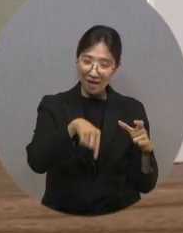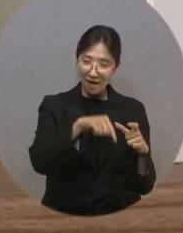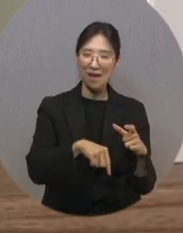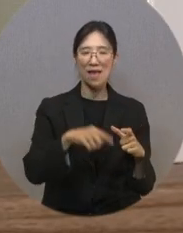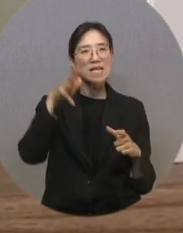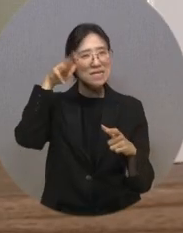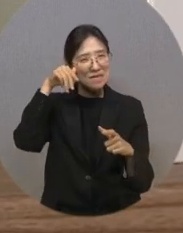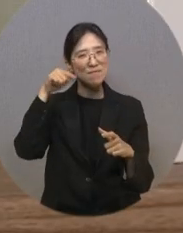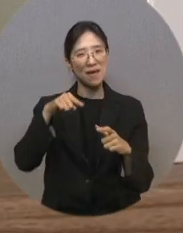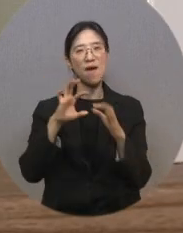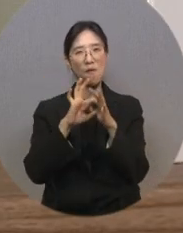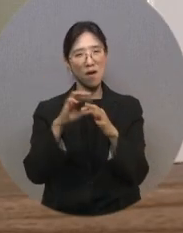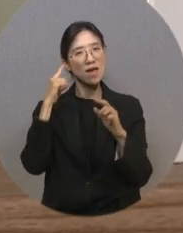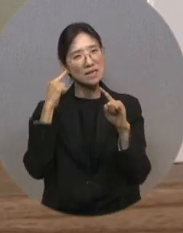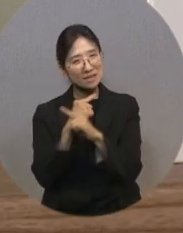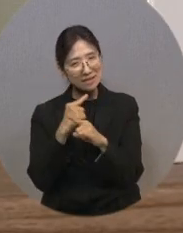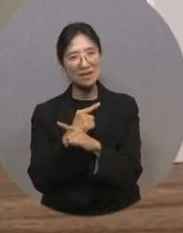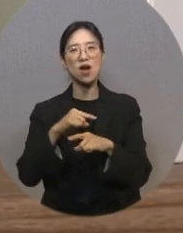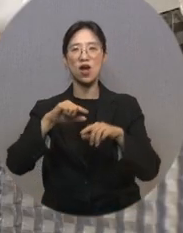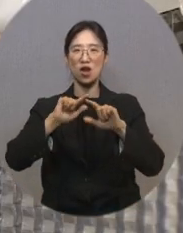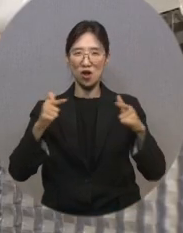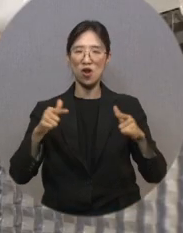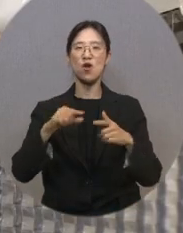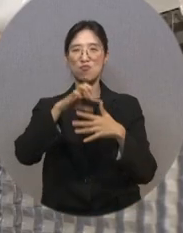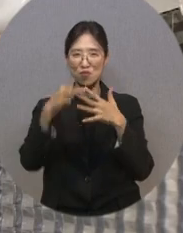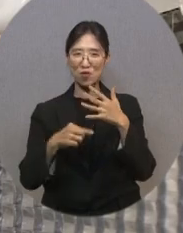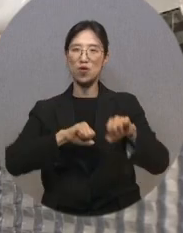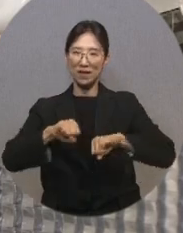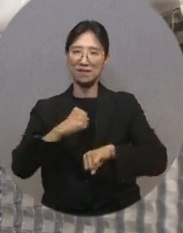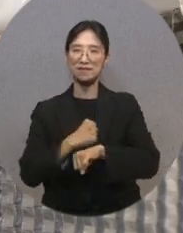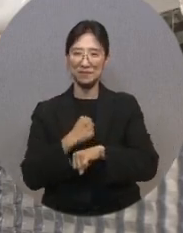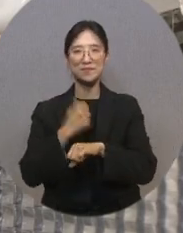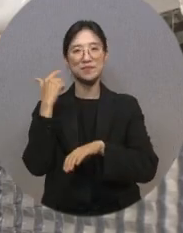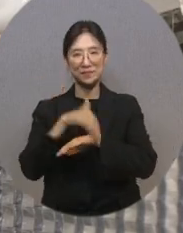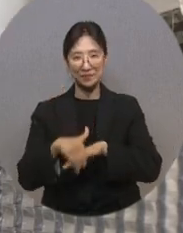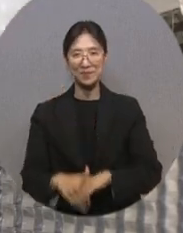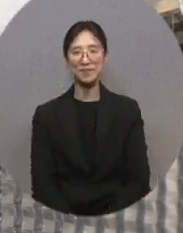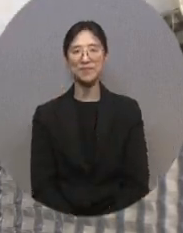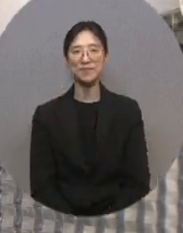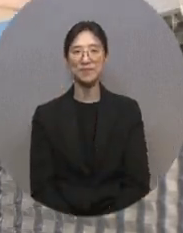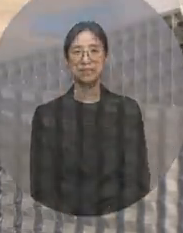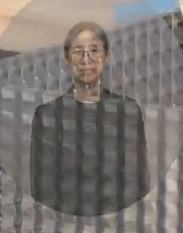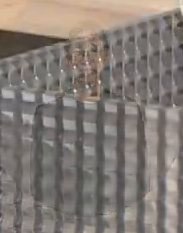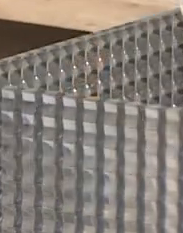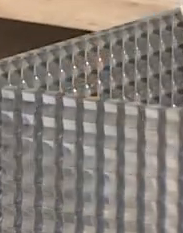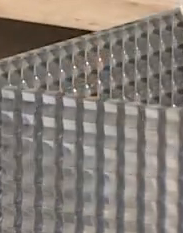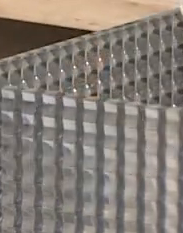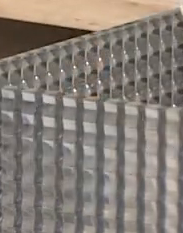다양한 프로그램을 운영한다는 계획입니다. 복지TV 뉴스 박고은입니다.